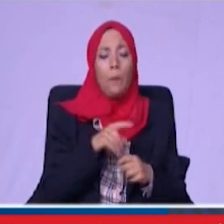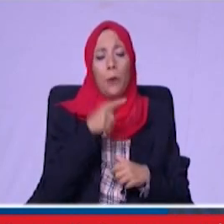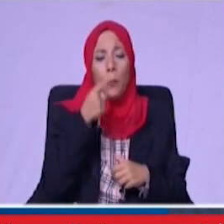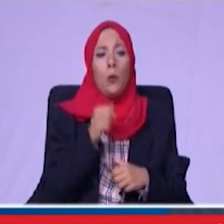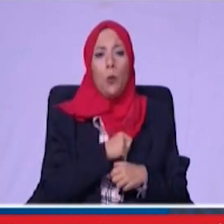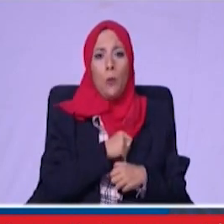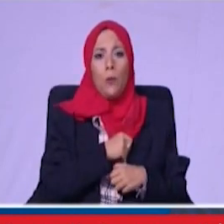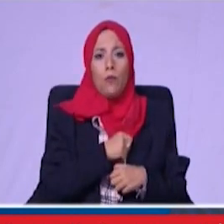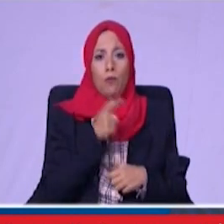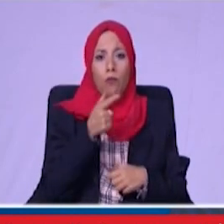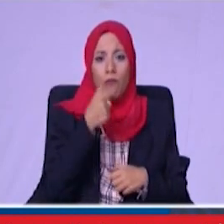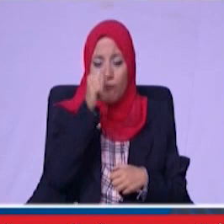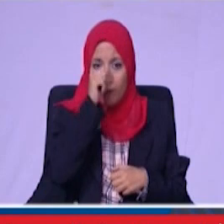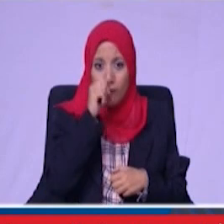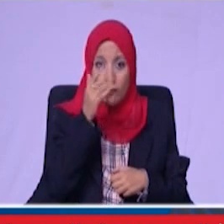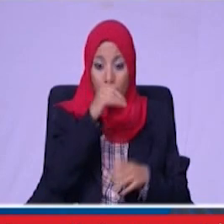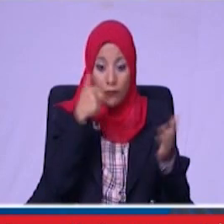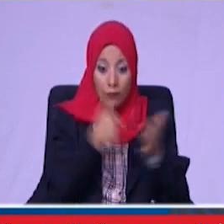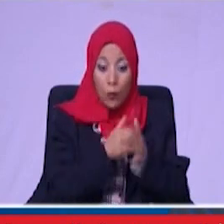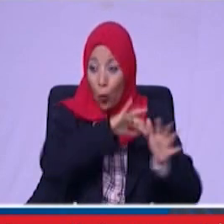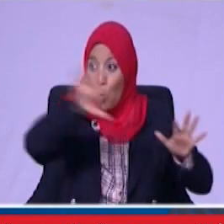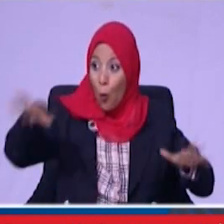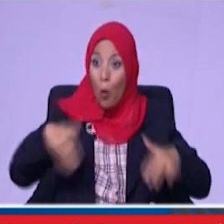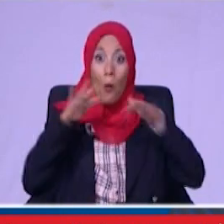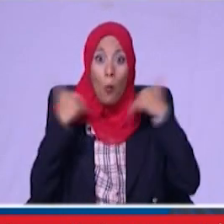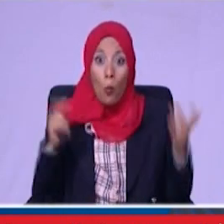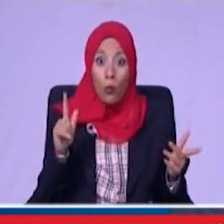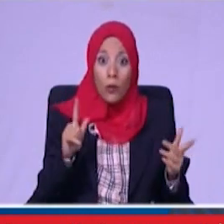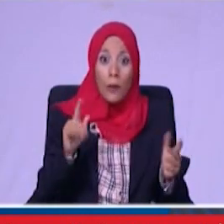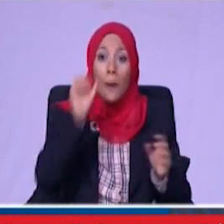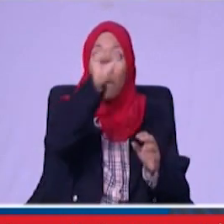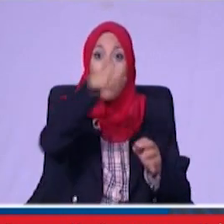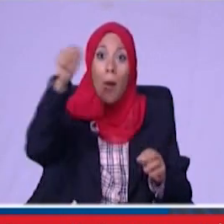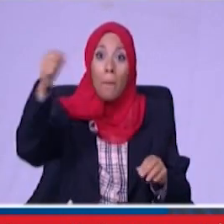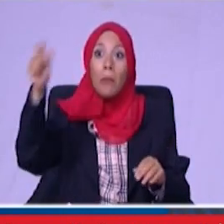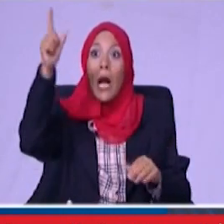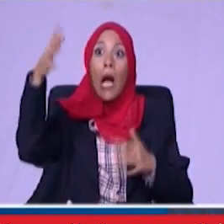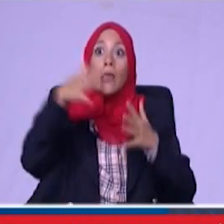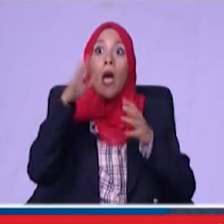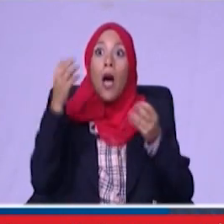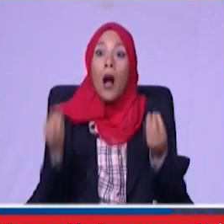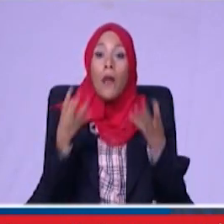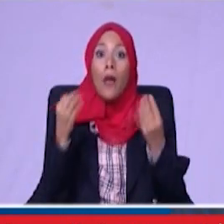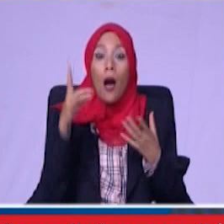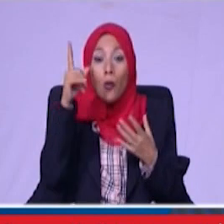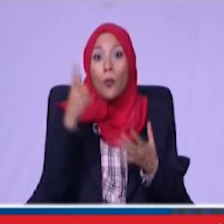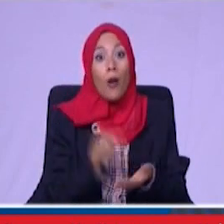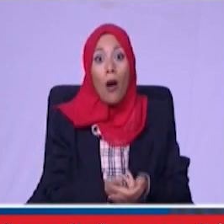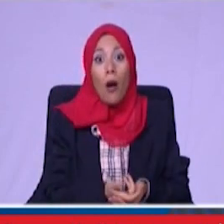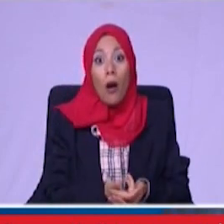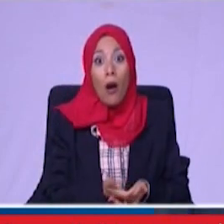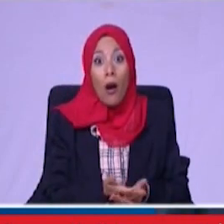انك ما اتيت يوم القيامه الى باب من ابواب الجنه الا وجدته ينتظرك